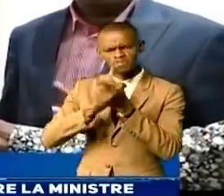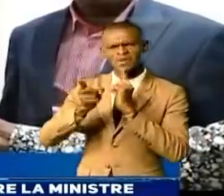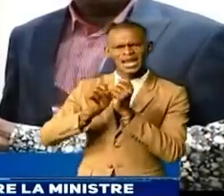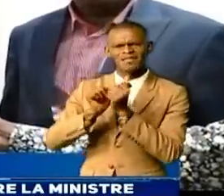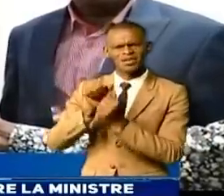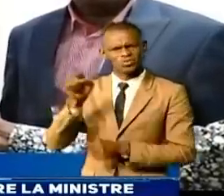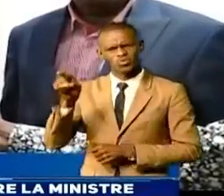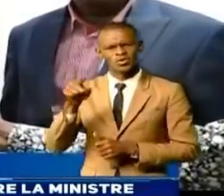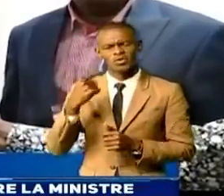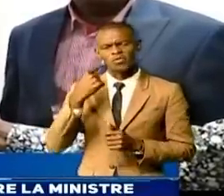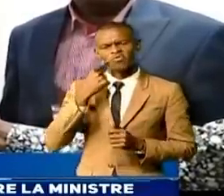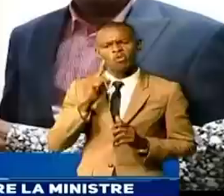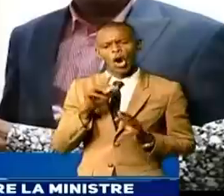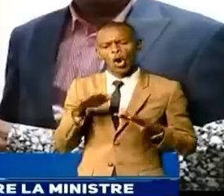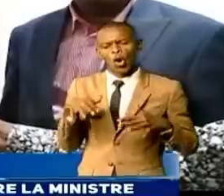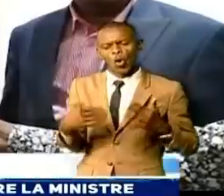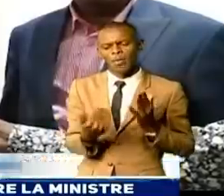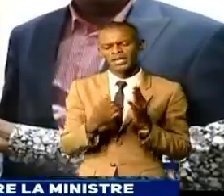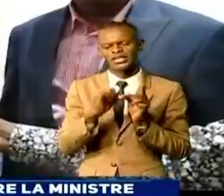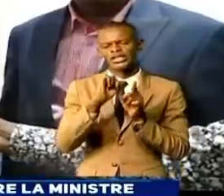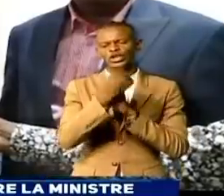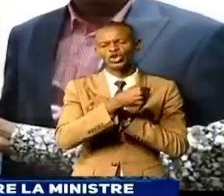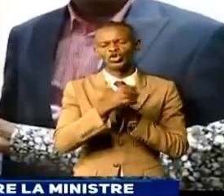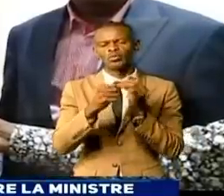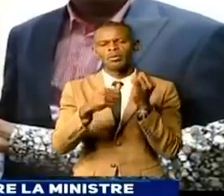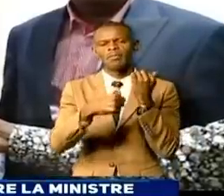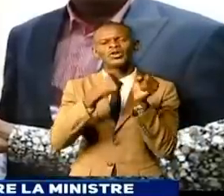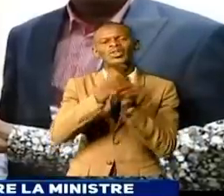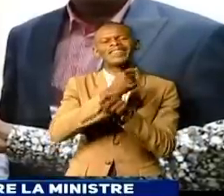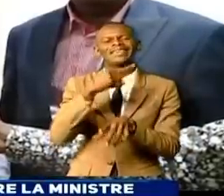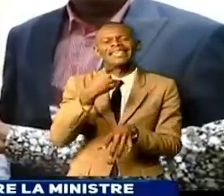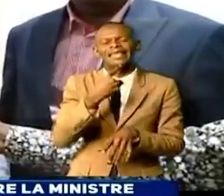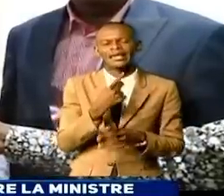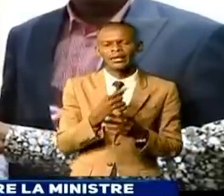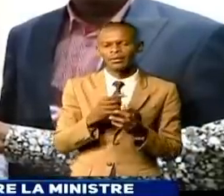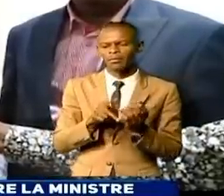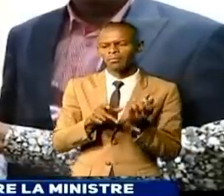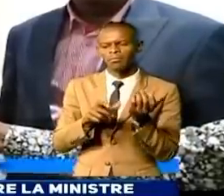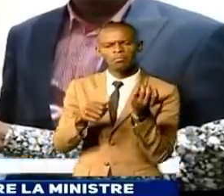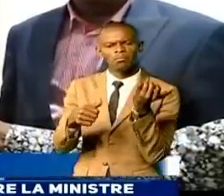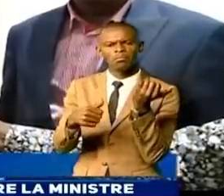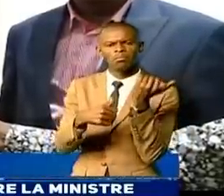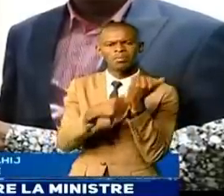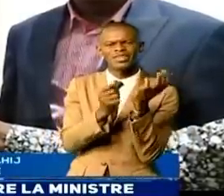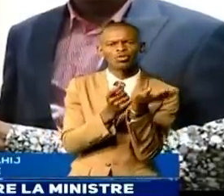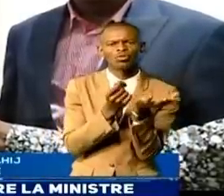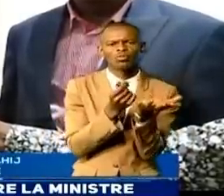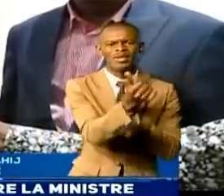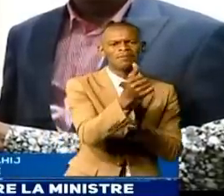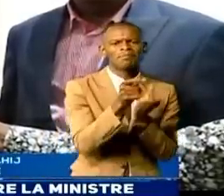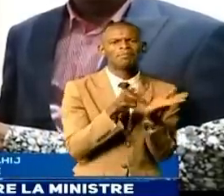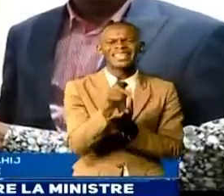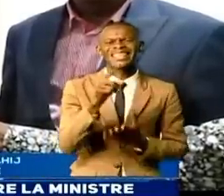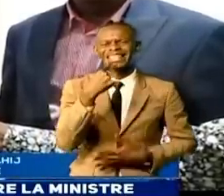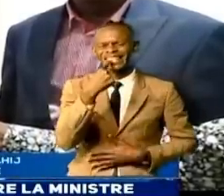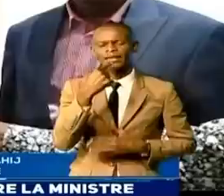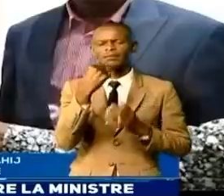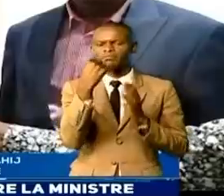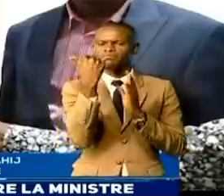peu l'état d'avancement du dossier de la grille barémique. Et là, nous nous sommes mis d'accord sur